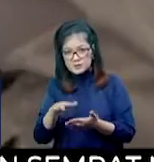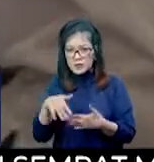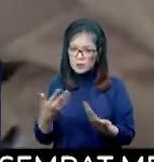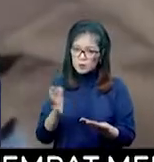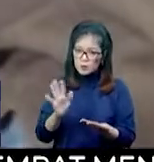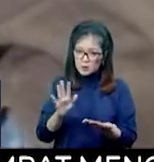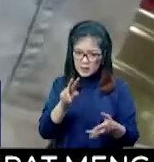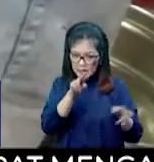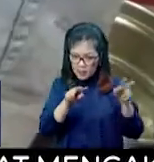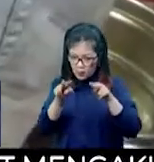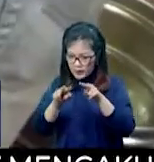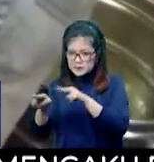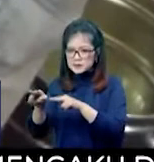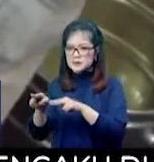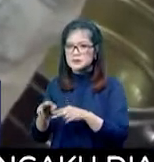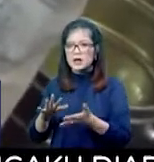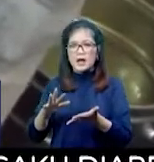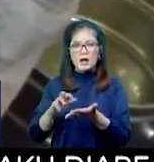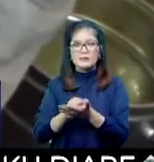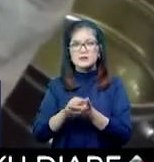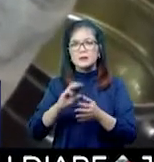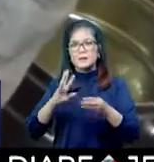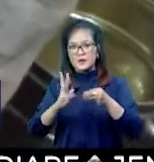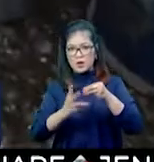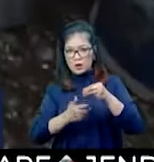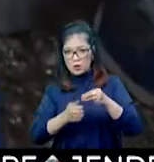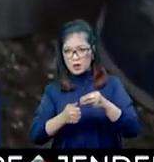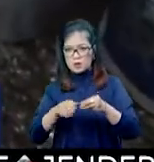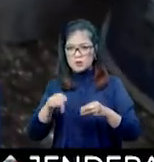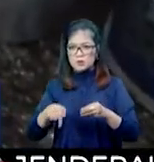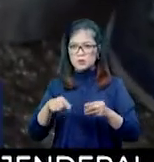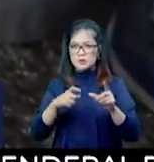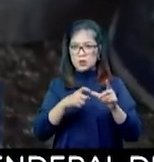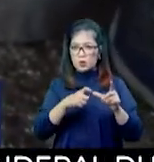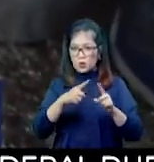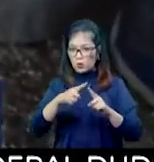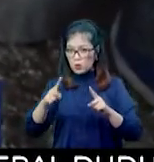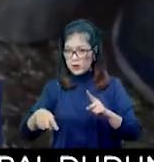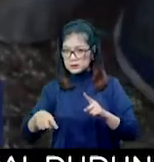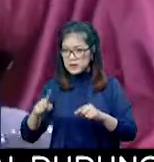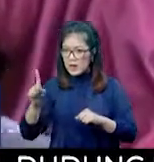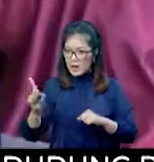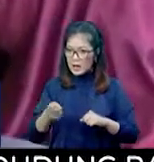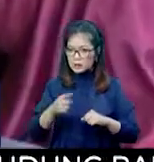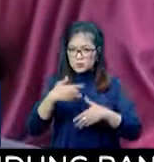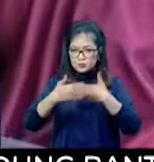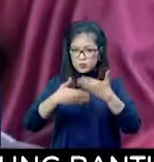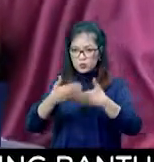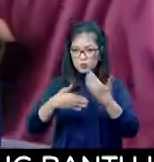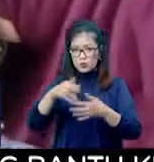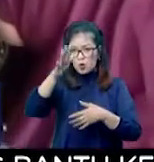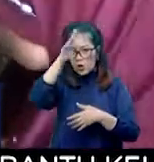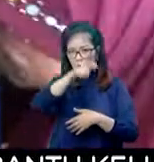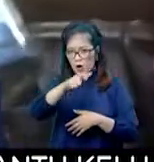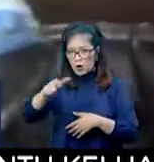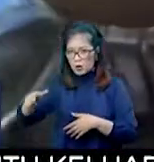Selain menjamin ketersediaan minyak goreng curah, Satgas juga bertugas mencegah praktik kecurangan yang dilakukan para produsen minyak goreng, seperti repacking minyak